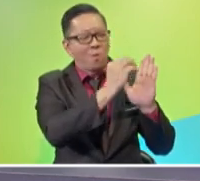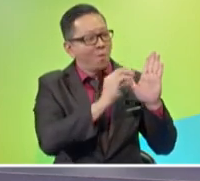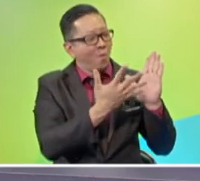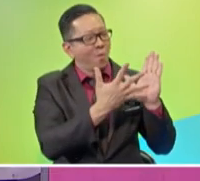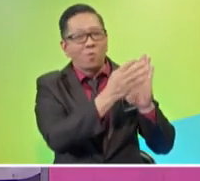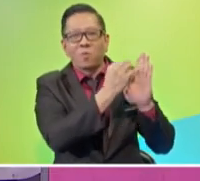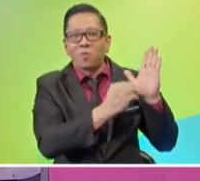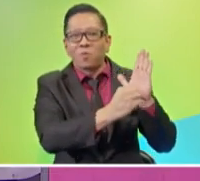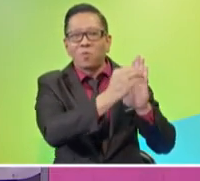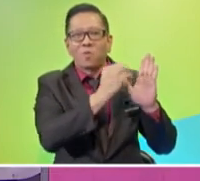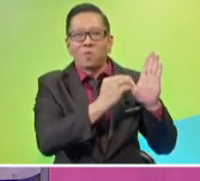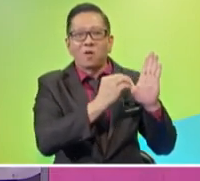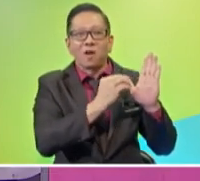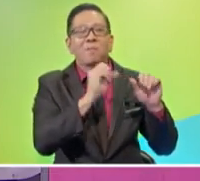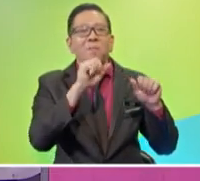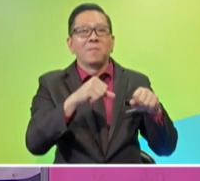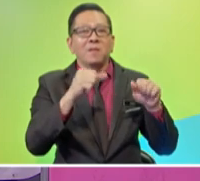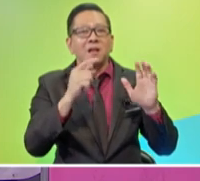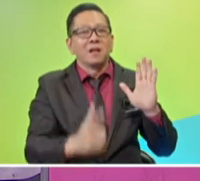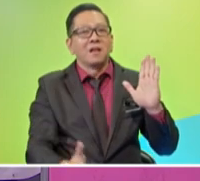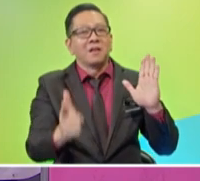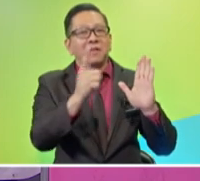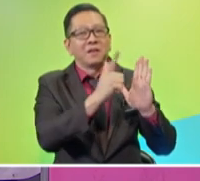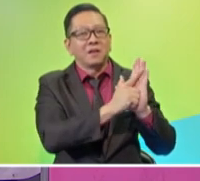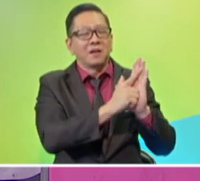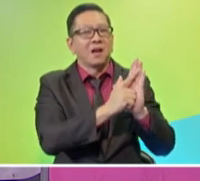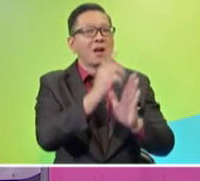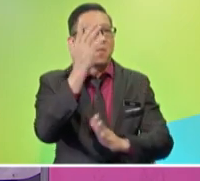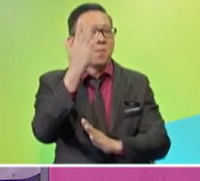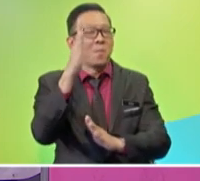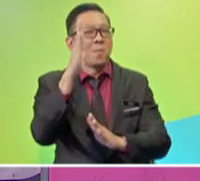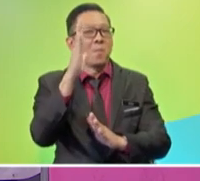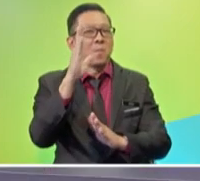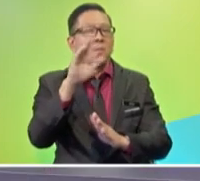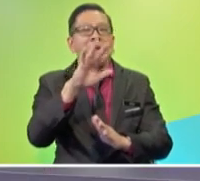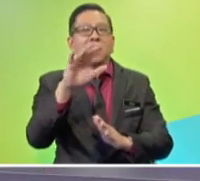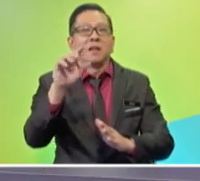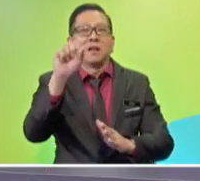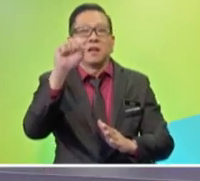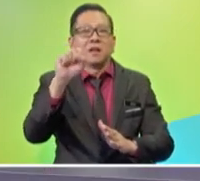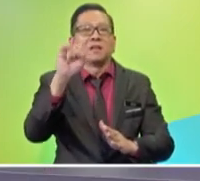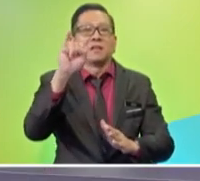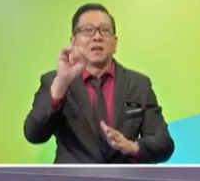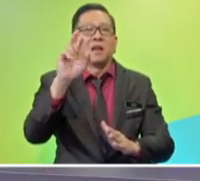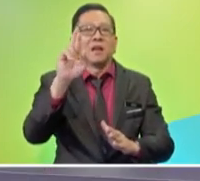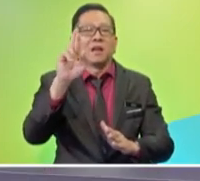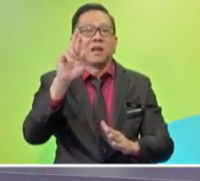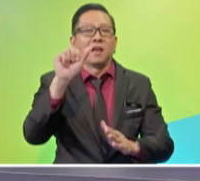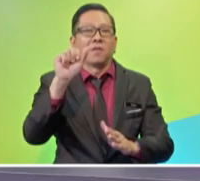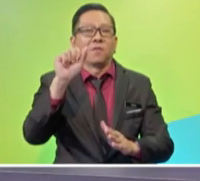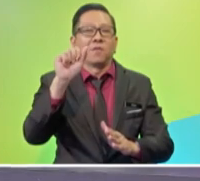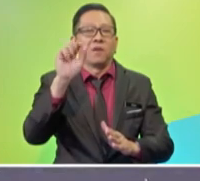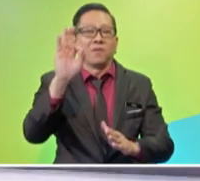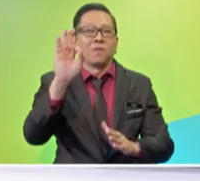Wah. Jadi boleh lekatkan sifar pada pokok tu. Pokok boleh. Okey cikgu. Murid-murid boleh